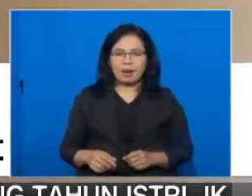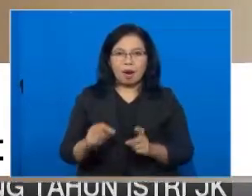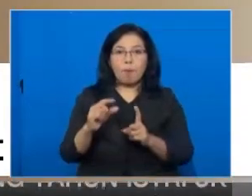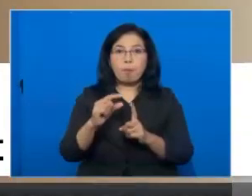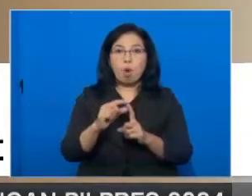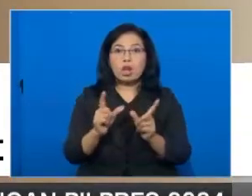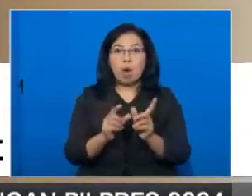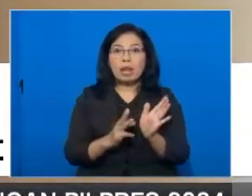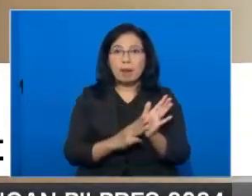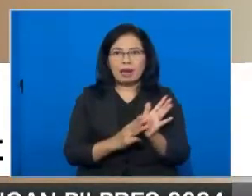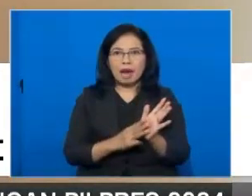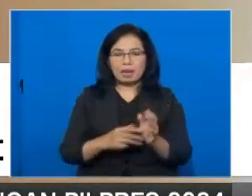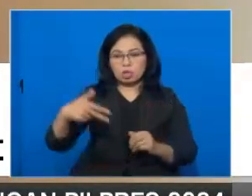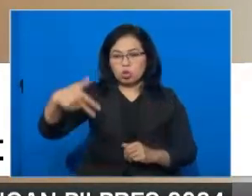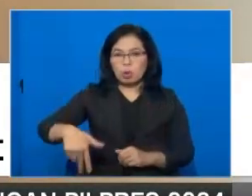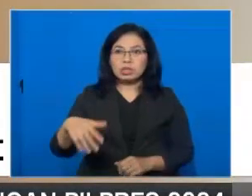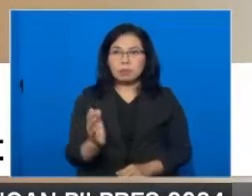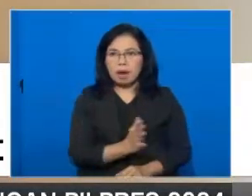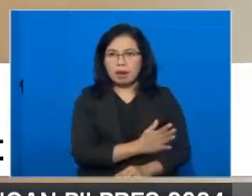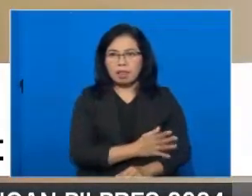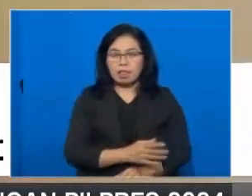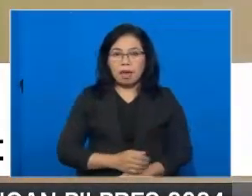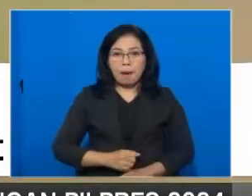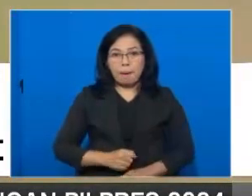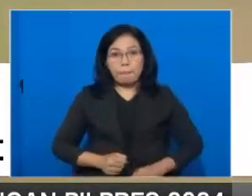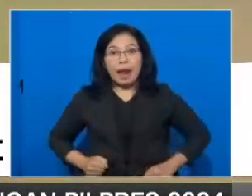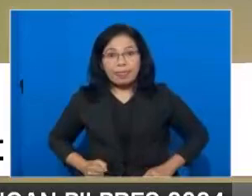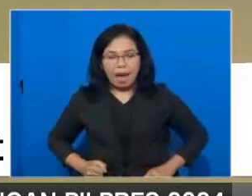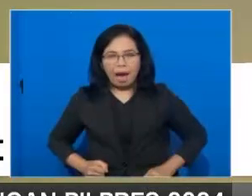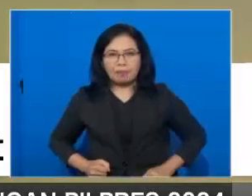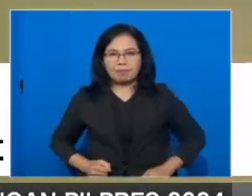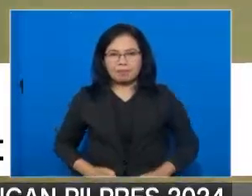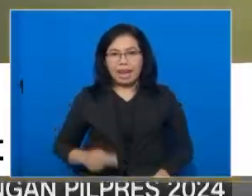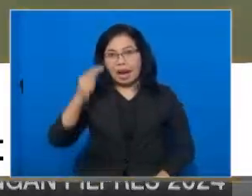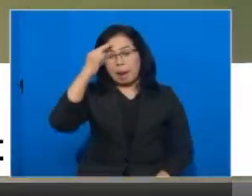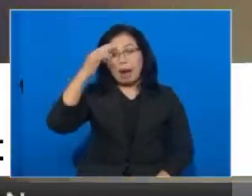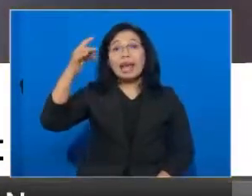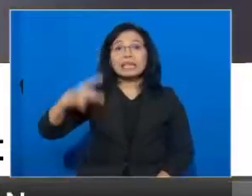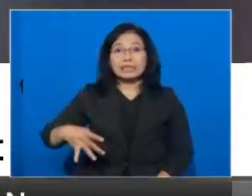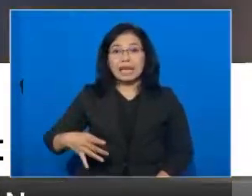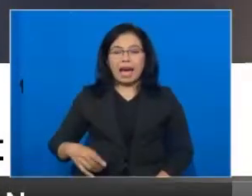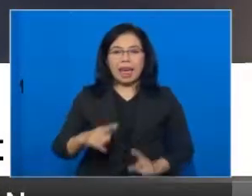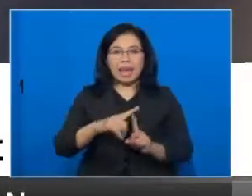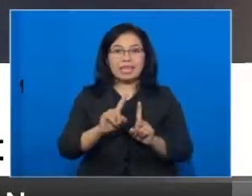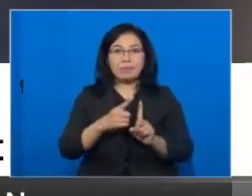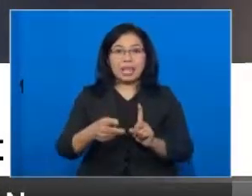diduga menantang Seorang anggota pengawas Kelurahan Desa PKD berkelahi pada minggu siang 11